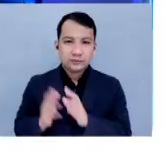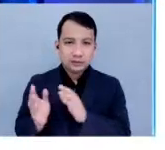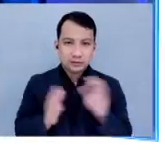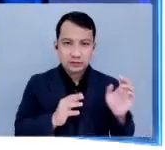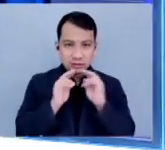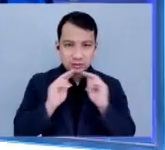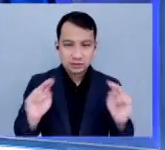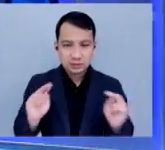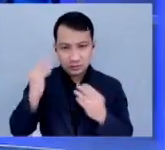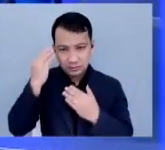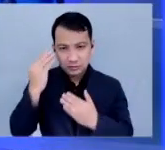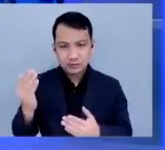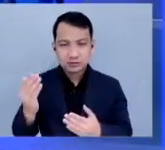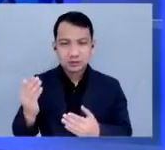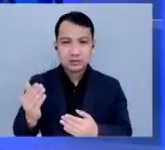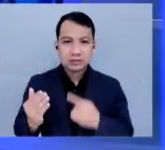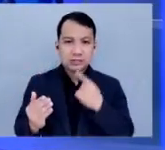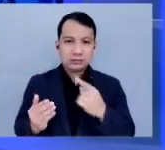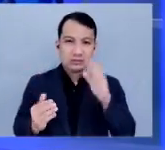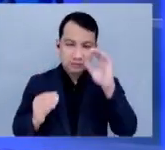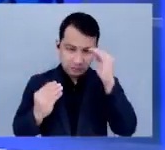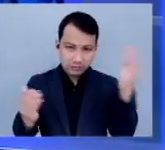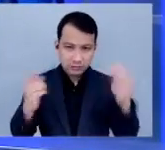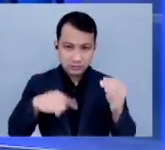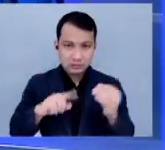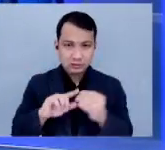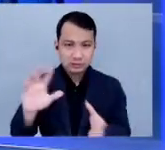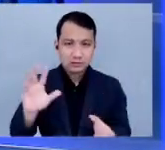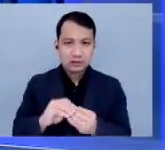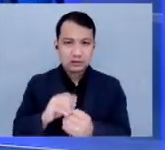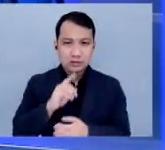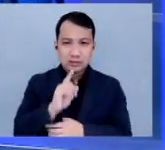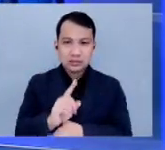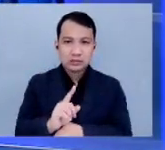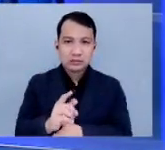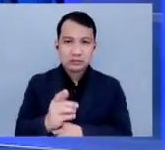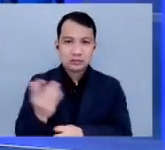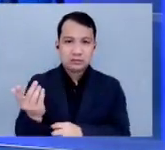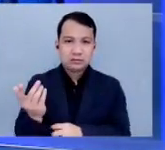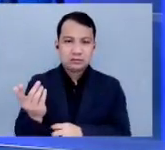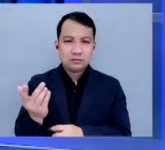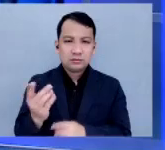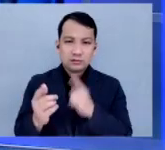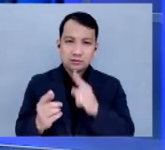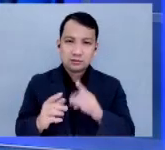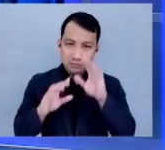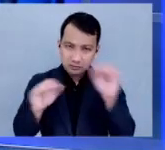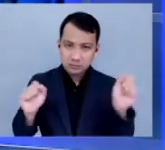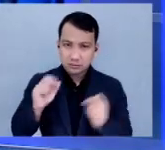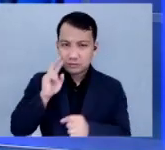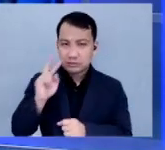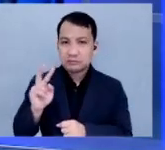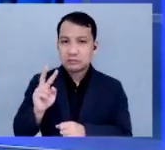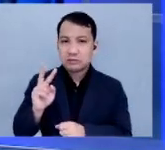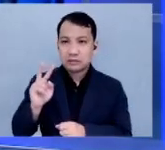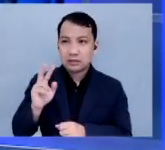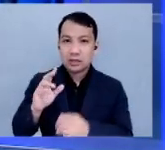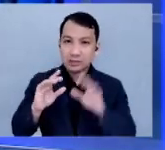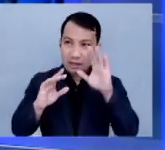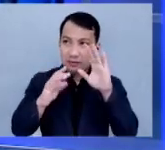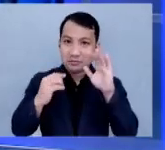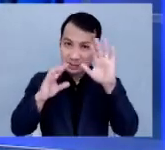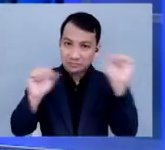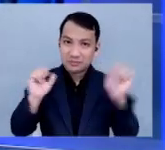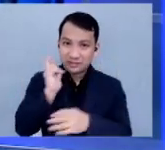sa kabila ng sinabi ng kanyang anak na si Vice President Sara Duterte sa bibig na mismo ni dating Pangulong Rodrigo Duterte nang